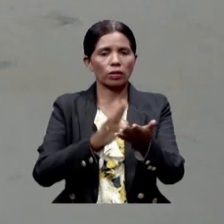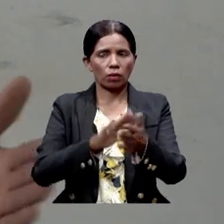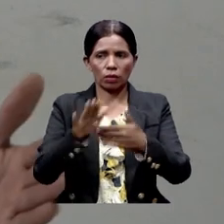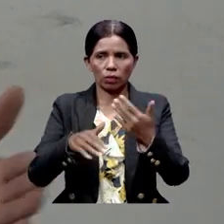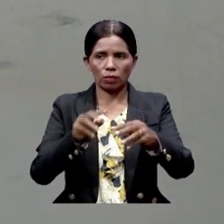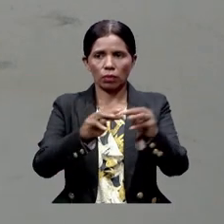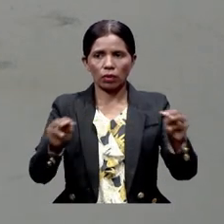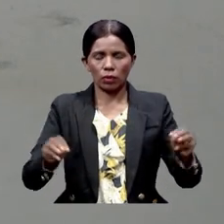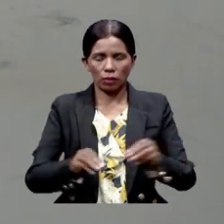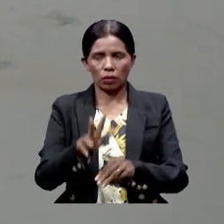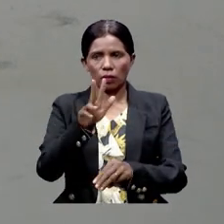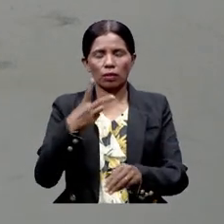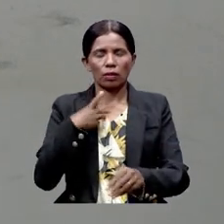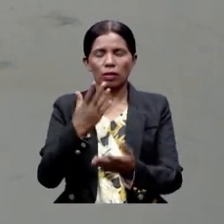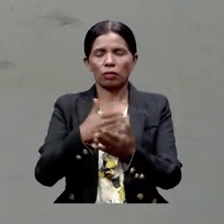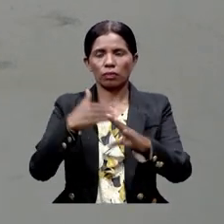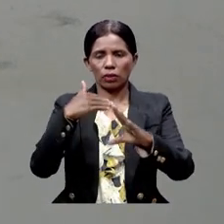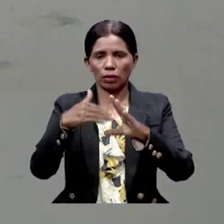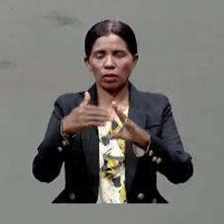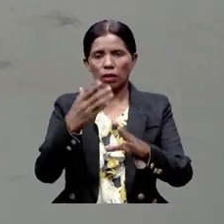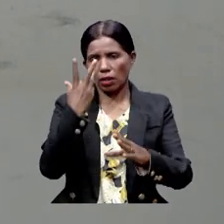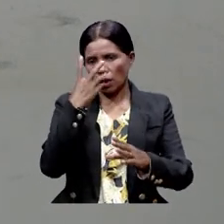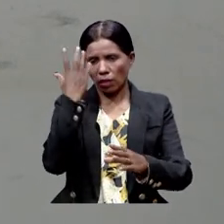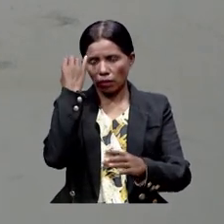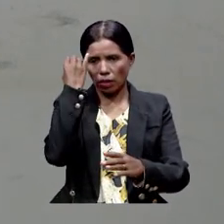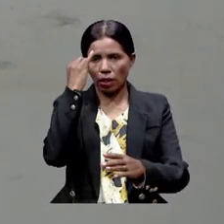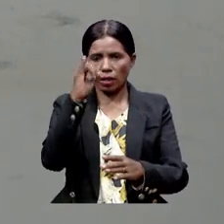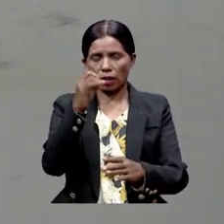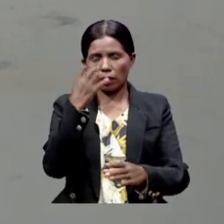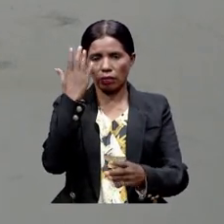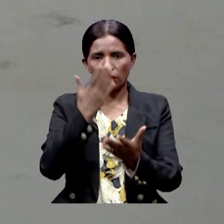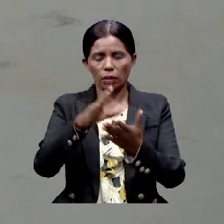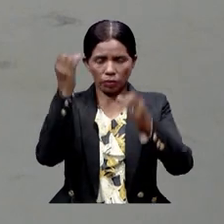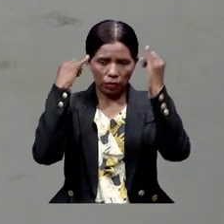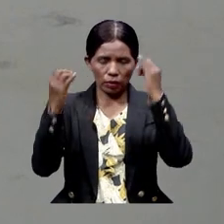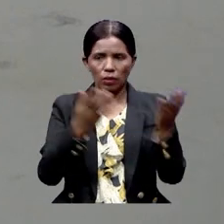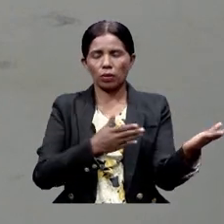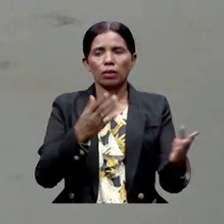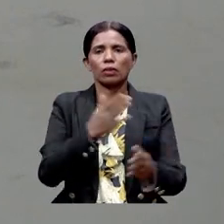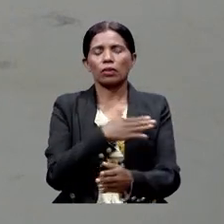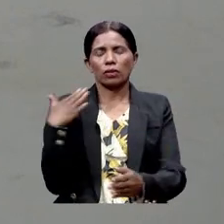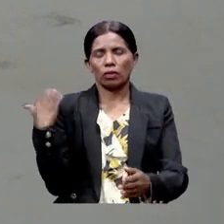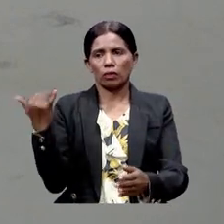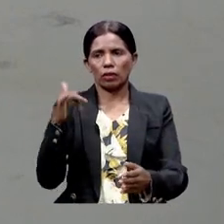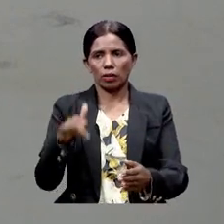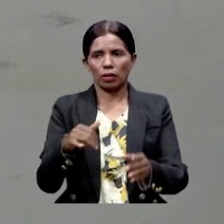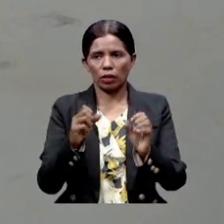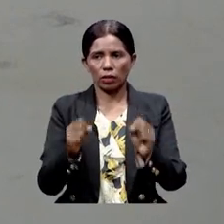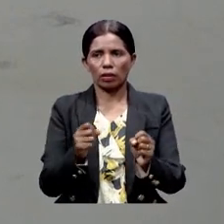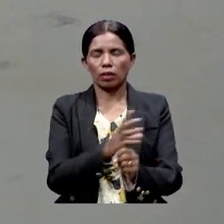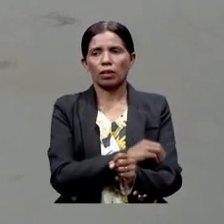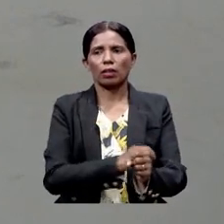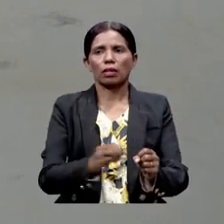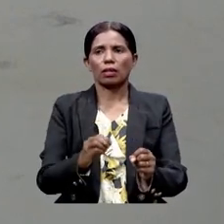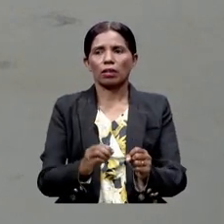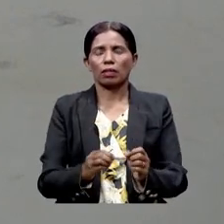betinang tolu ba koto kita hal sensibilisasaun. Para tu bele hurit ne joven sir me halo testu. Laos testu las joven sabi siret,